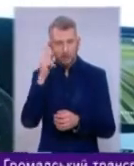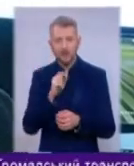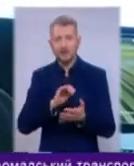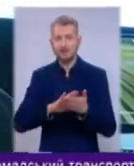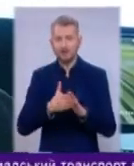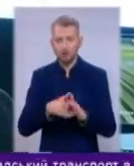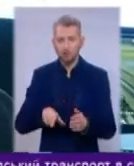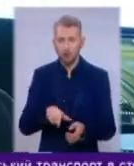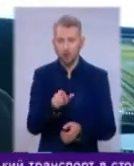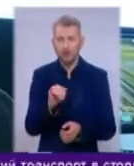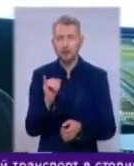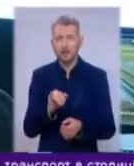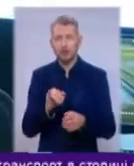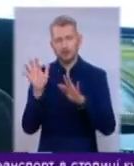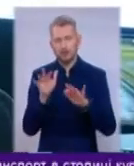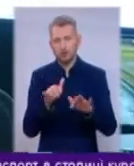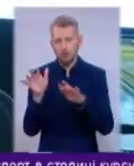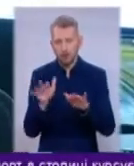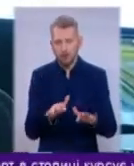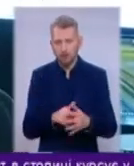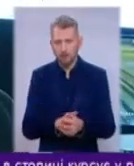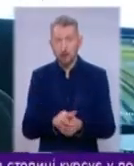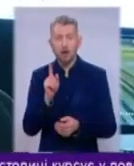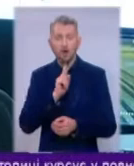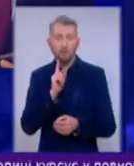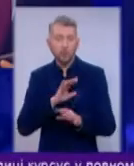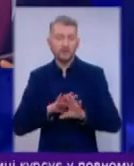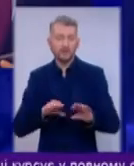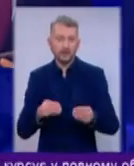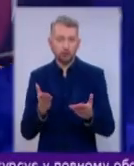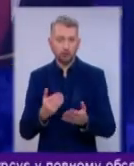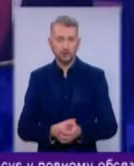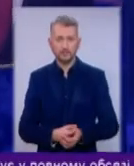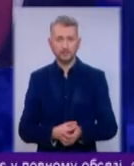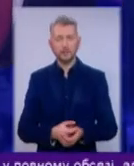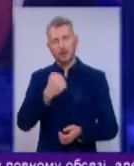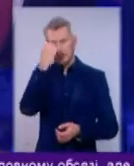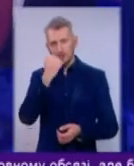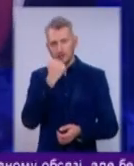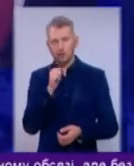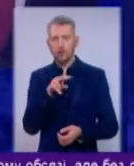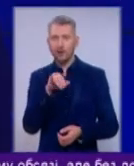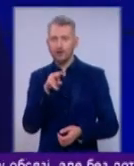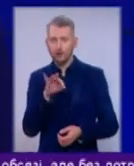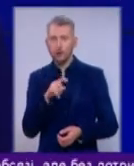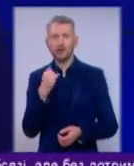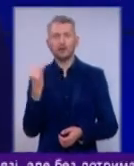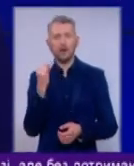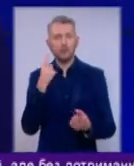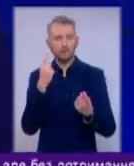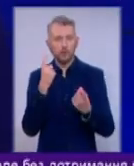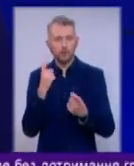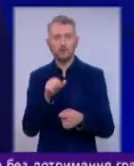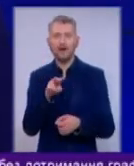станом доріг та за снігопадами. Поки наразі все. Студія. Дякую тобі, Аліна, за цікаву інформацію.